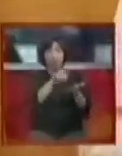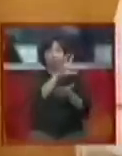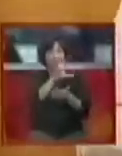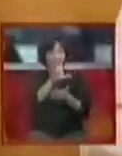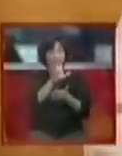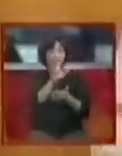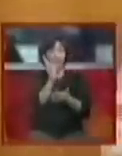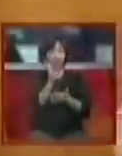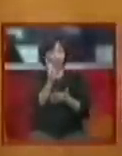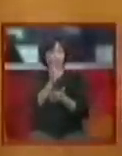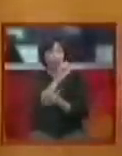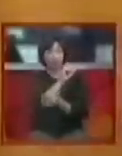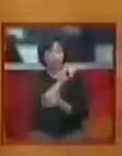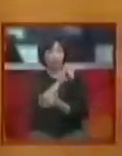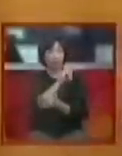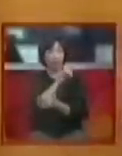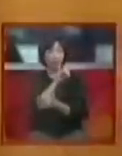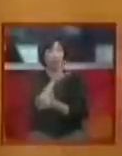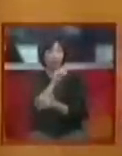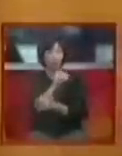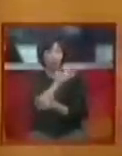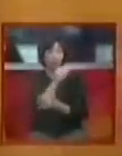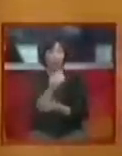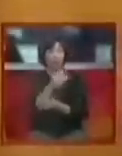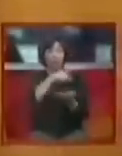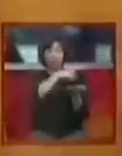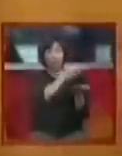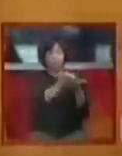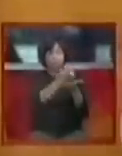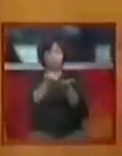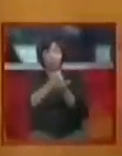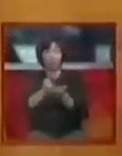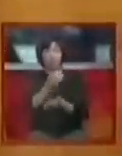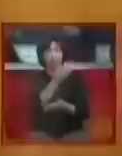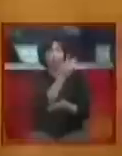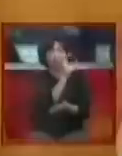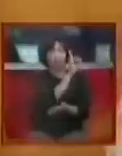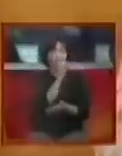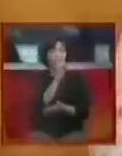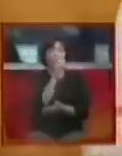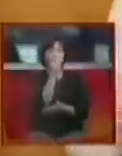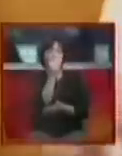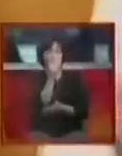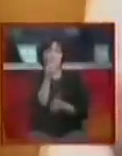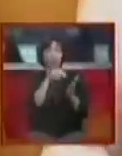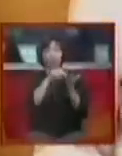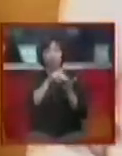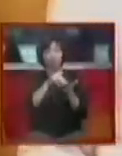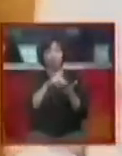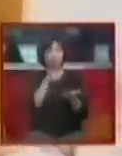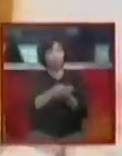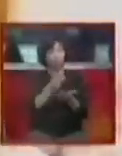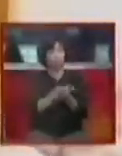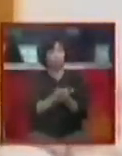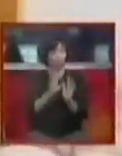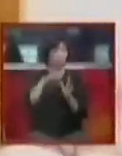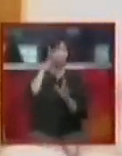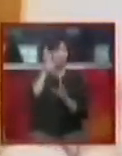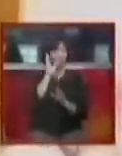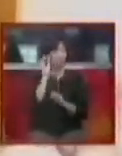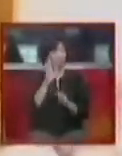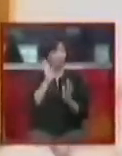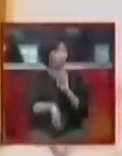1,520 sityos at gumastos lamang sila ng 814 million pesos. Nagawa nila ito